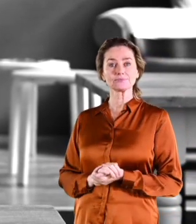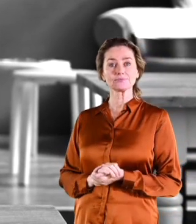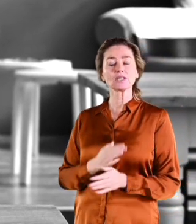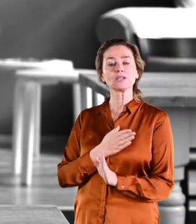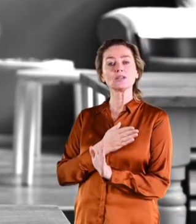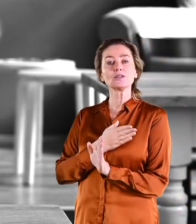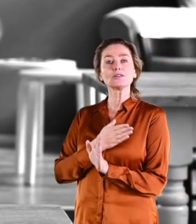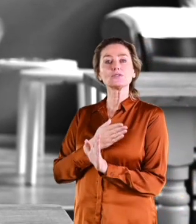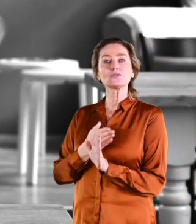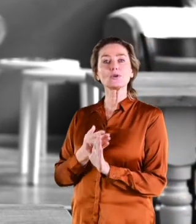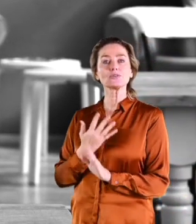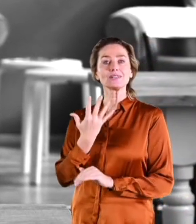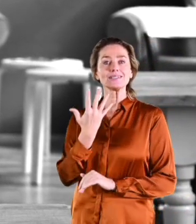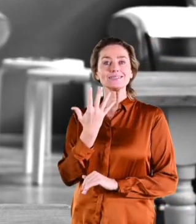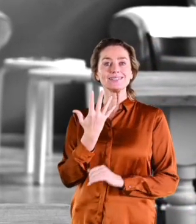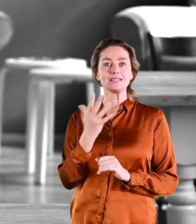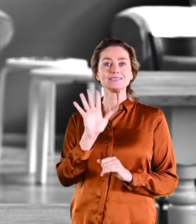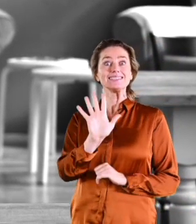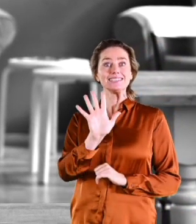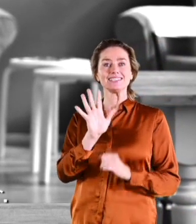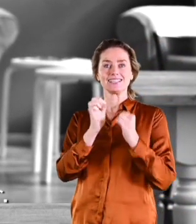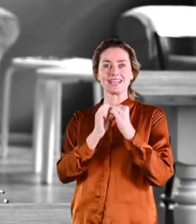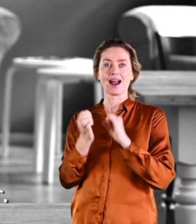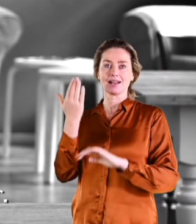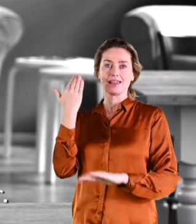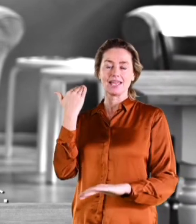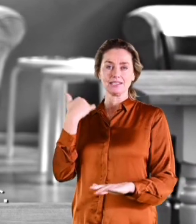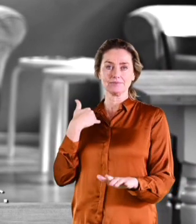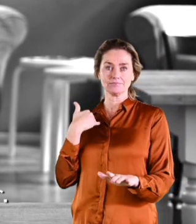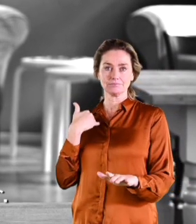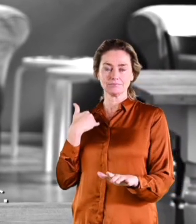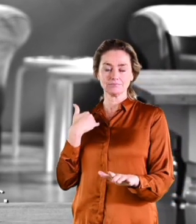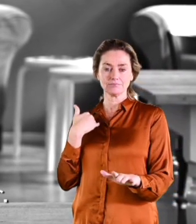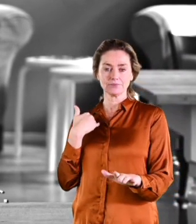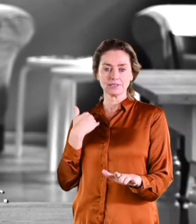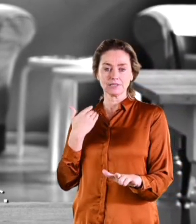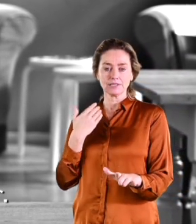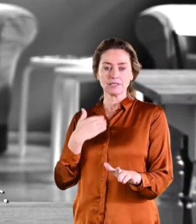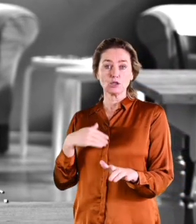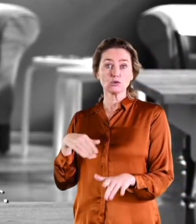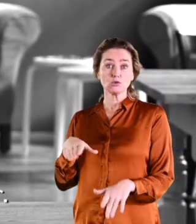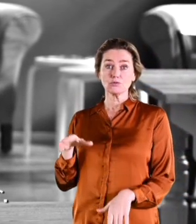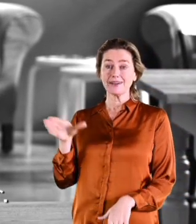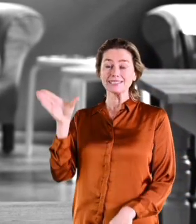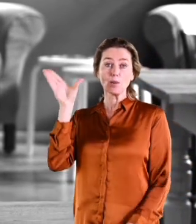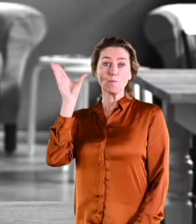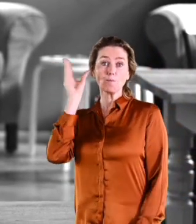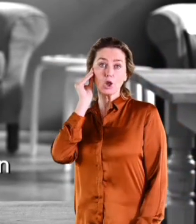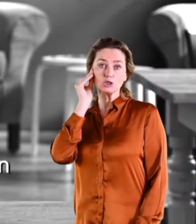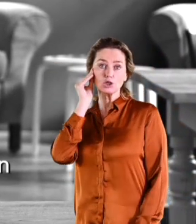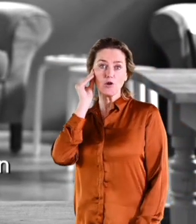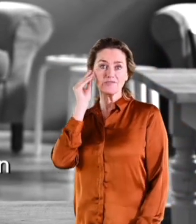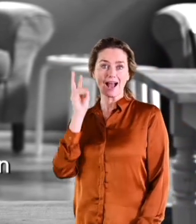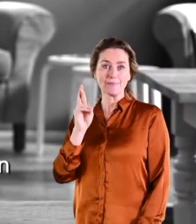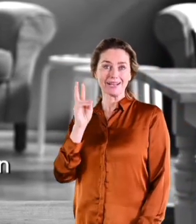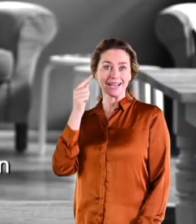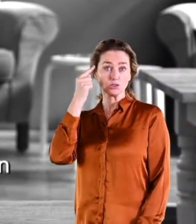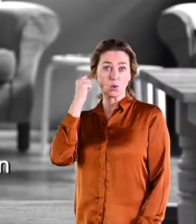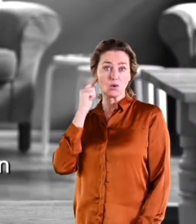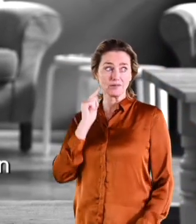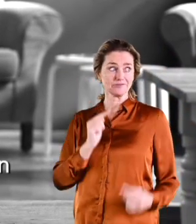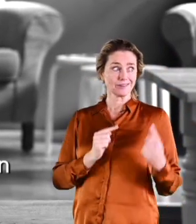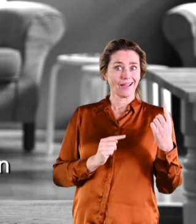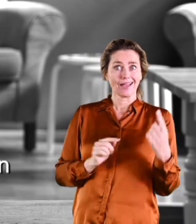Tot 10 jaar geleden. Ik werd plots doof aan mijn rechteroor. Van de een op de andere